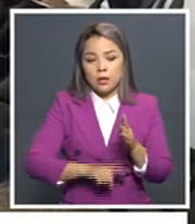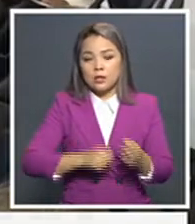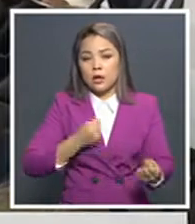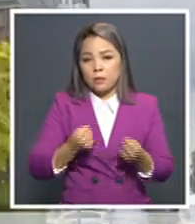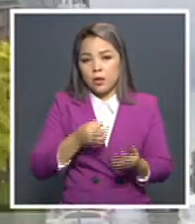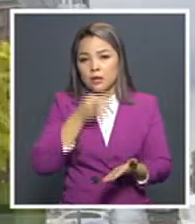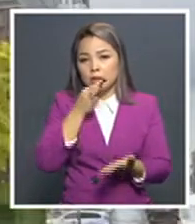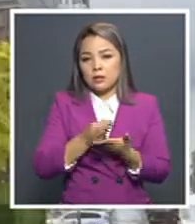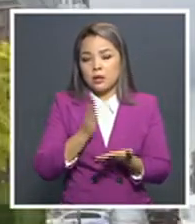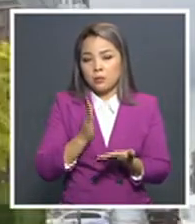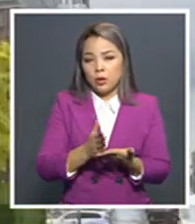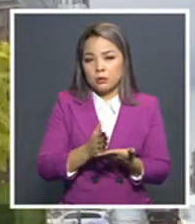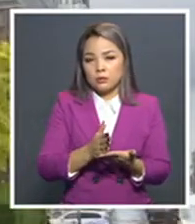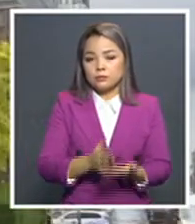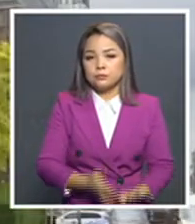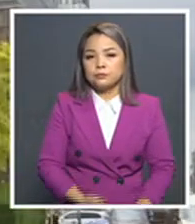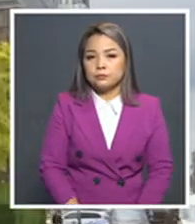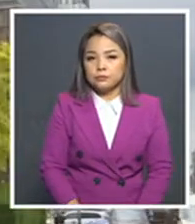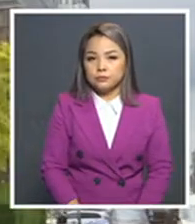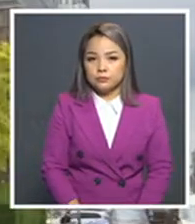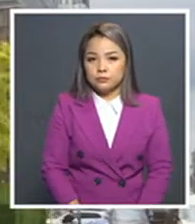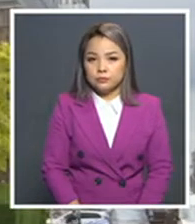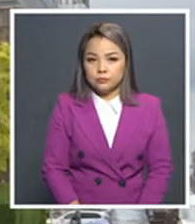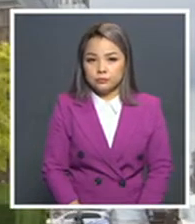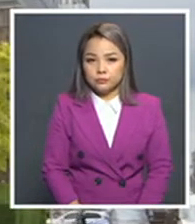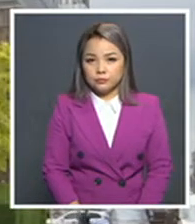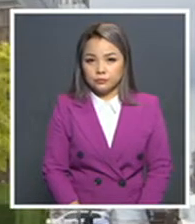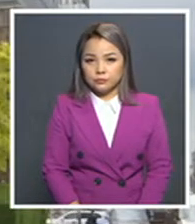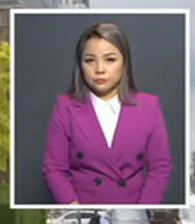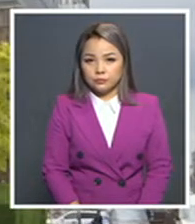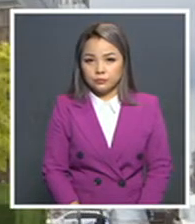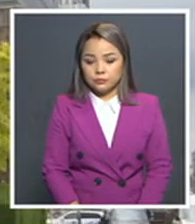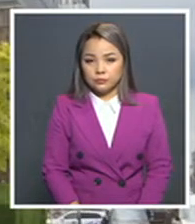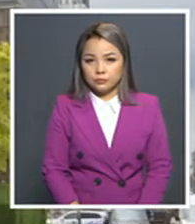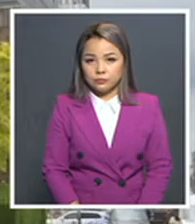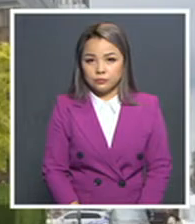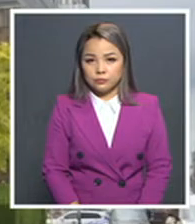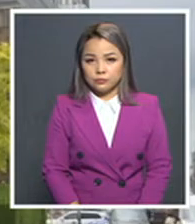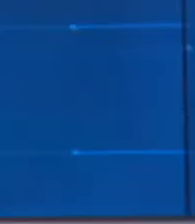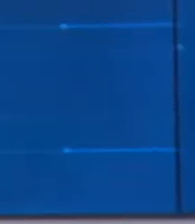Қасым, Бауыржан Өмірбек, Қазақстан ұлттық телеарнасы, Брюссель,